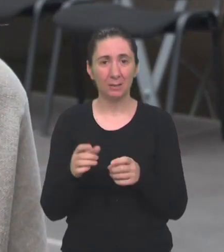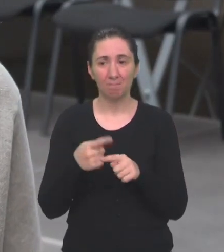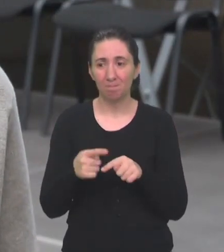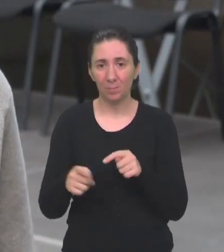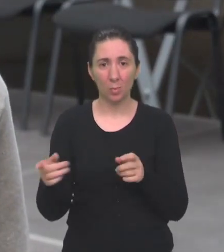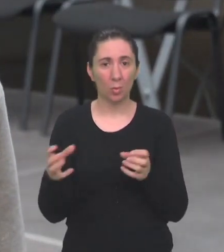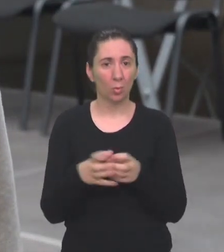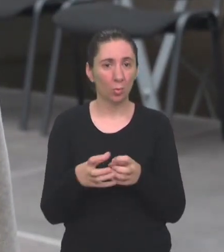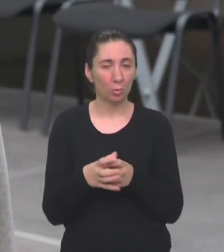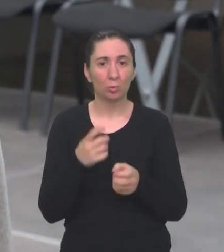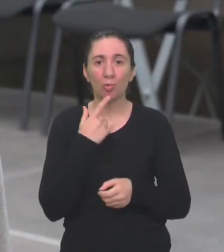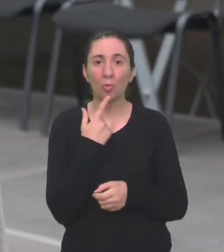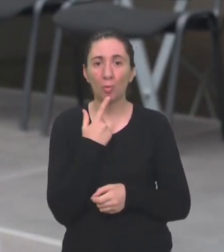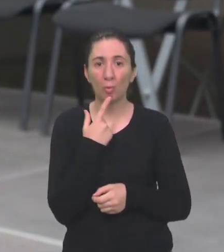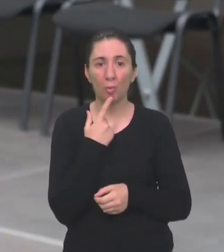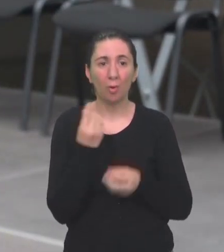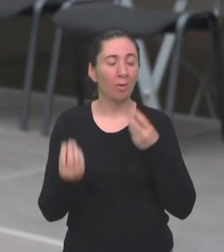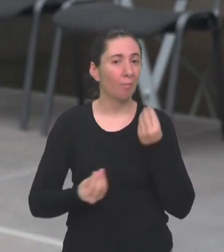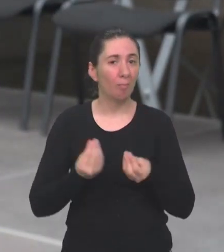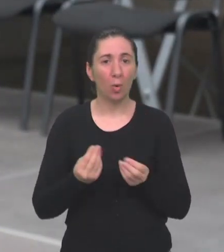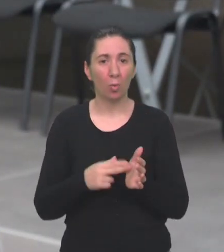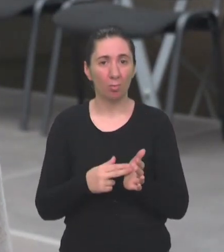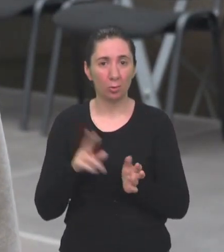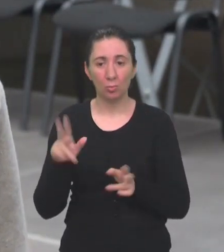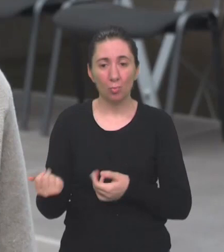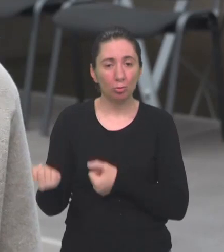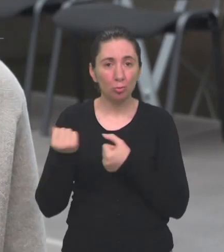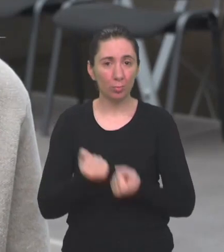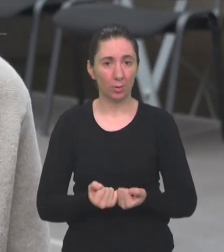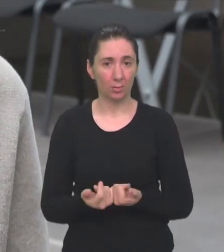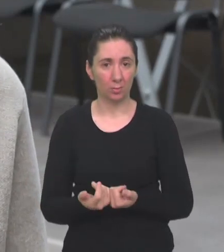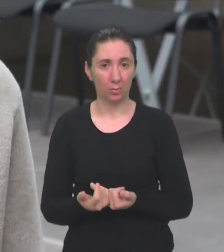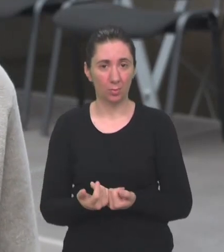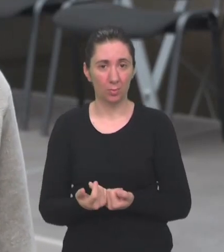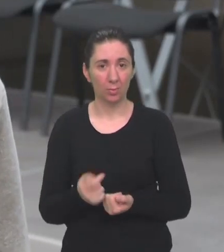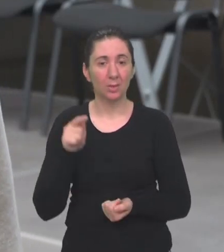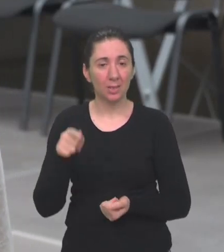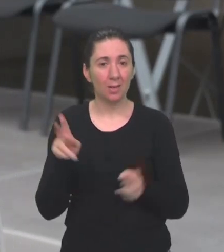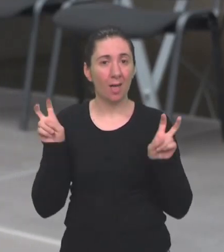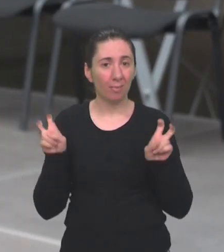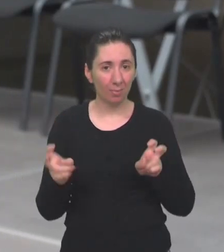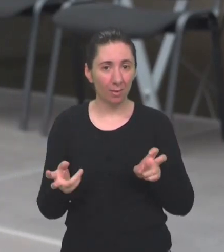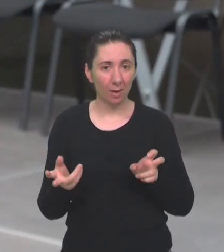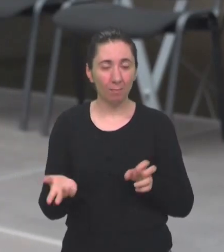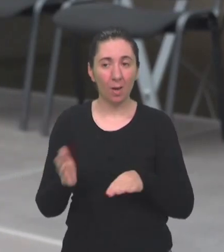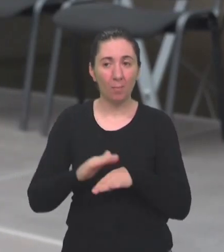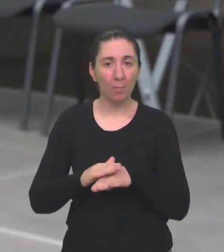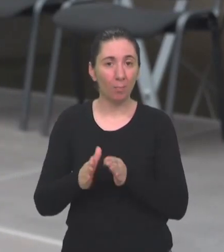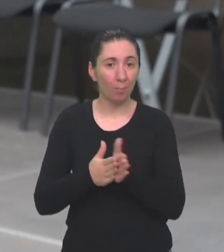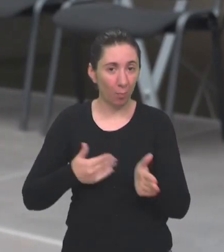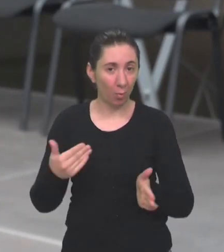društvu koje na bilo koji način mogu pridonijeti da se i ta tema